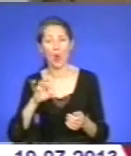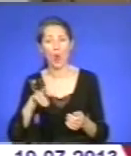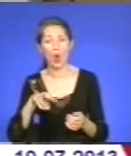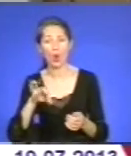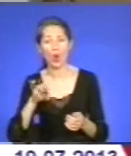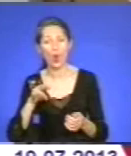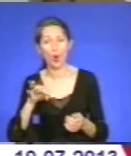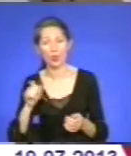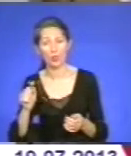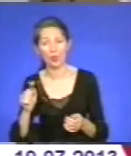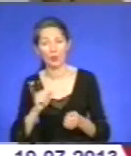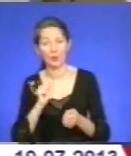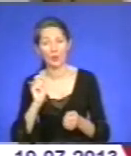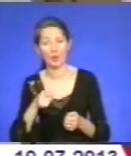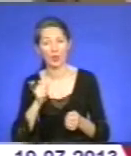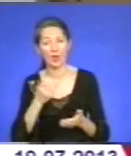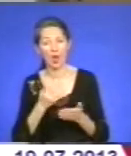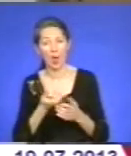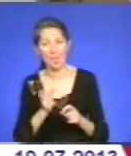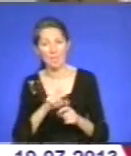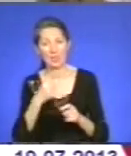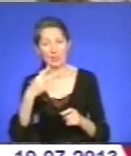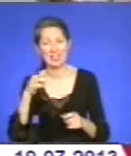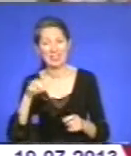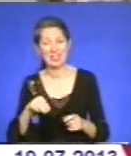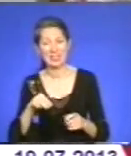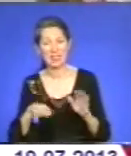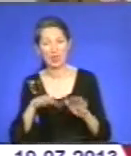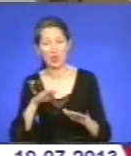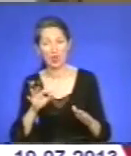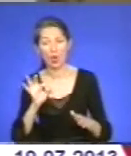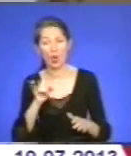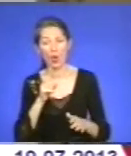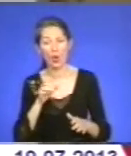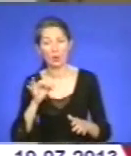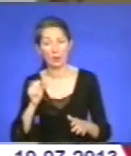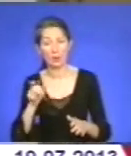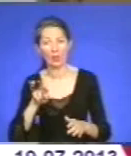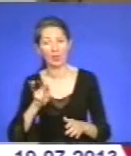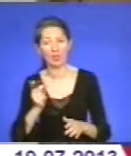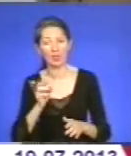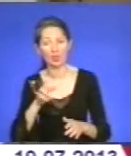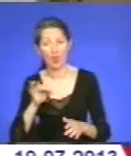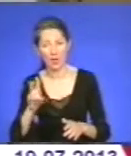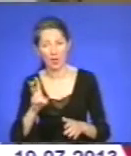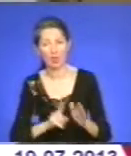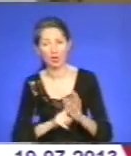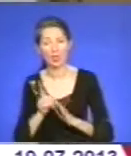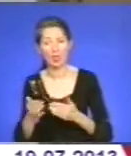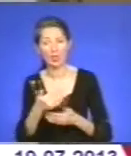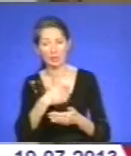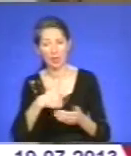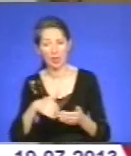більше 20 тисяч тонн озимого ячменю. Розпочали